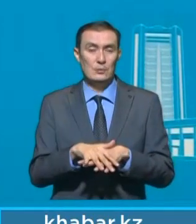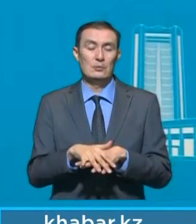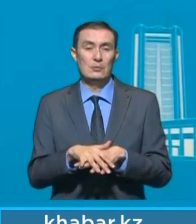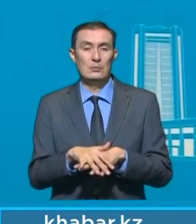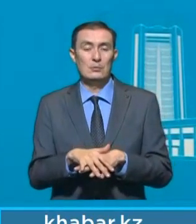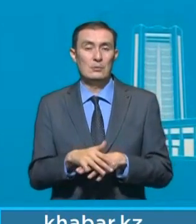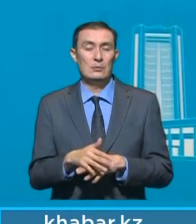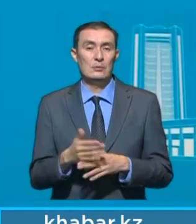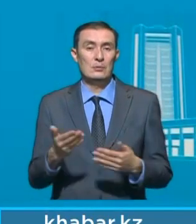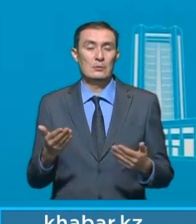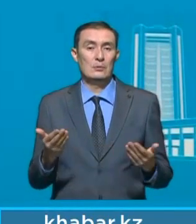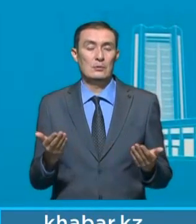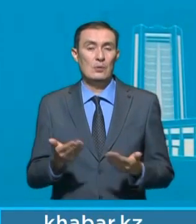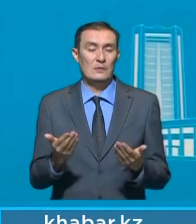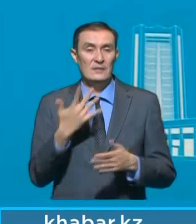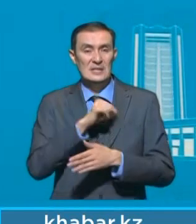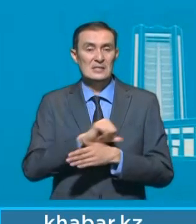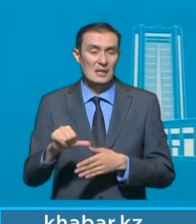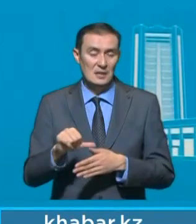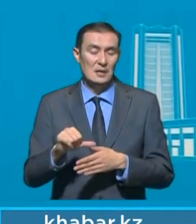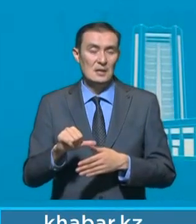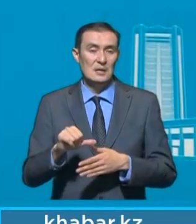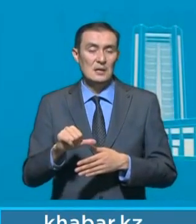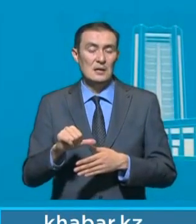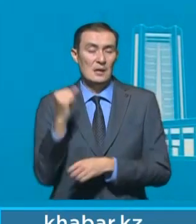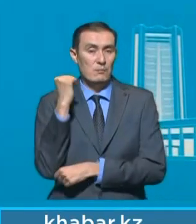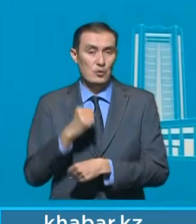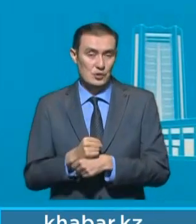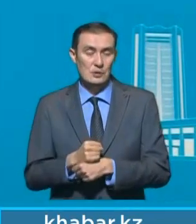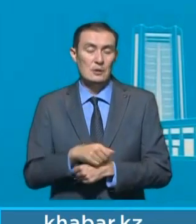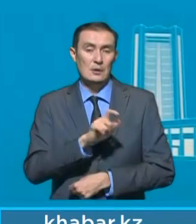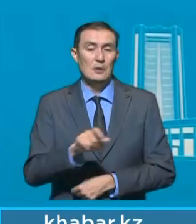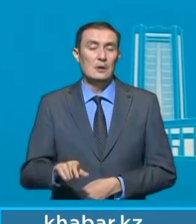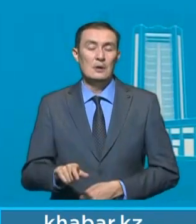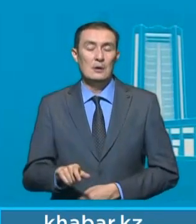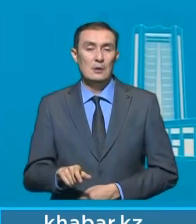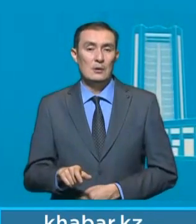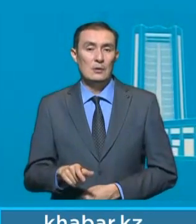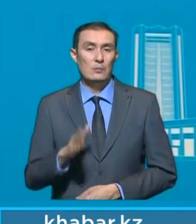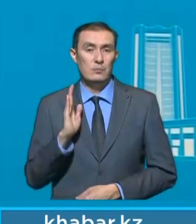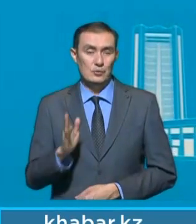определенный процент притока иностранной квалифицированной рабочей силы, ну, он логичен.